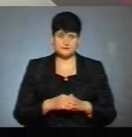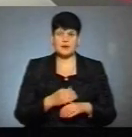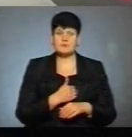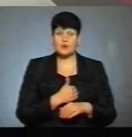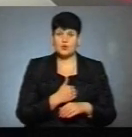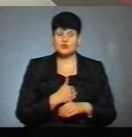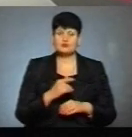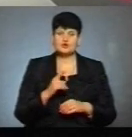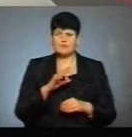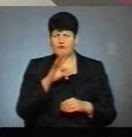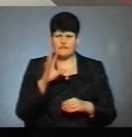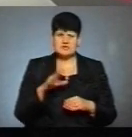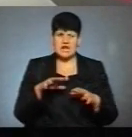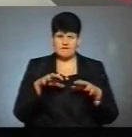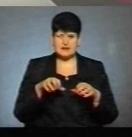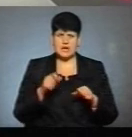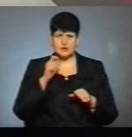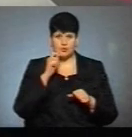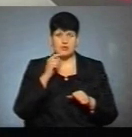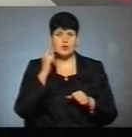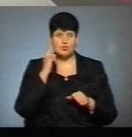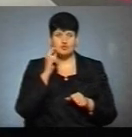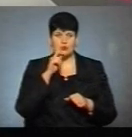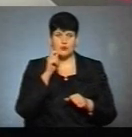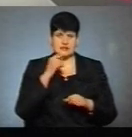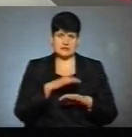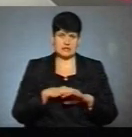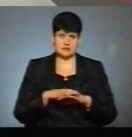щоб взагалі влада України почула український народ. Ми